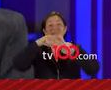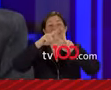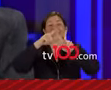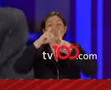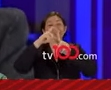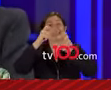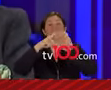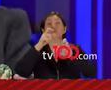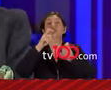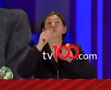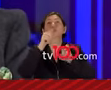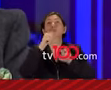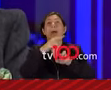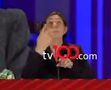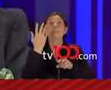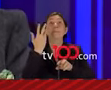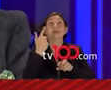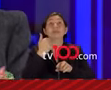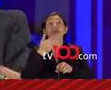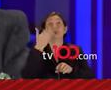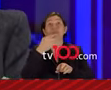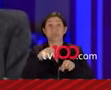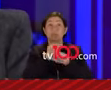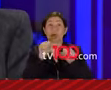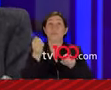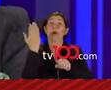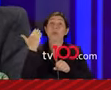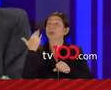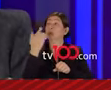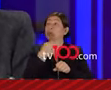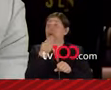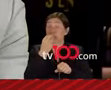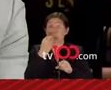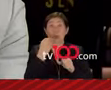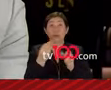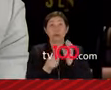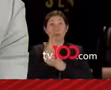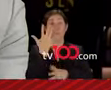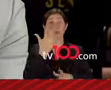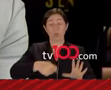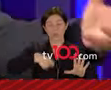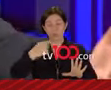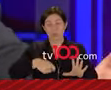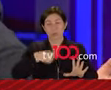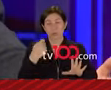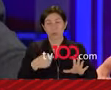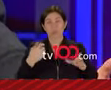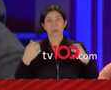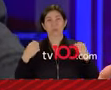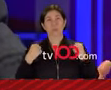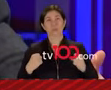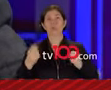çorbası yaparlar. Şimdi zararlı ama evvelden onları yiyenler sabah 5'te Küçük Menderes